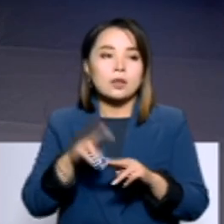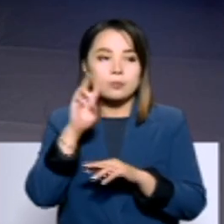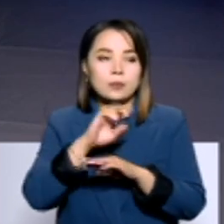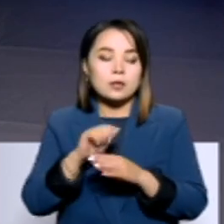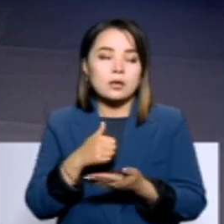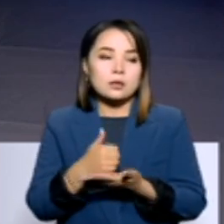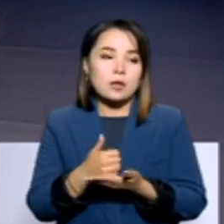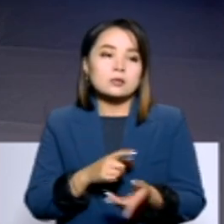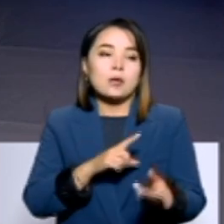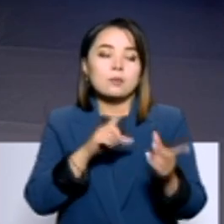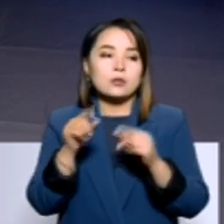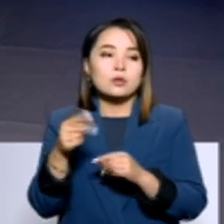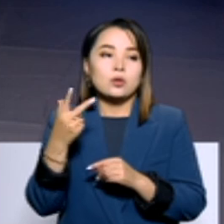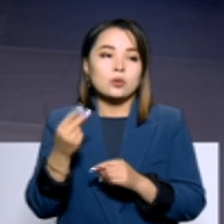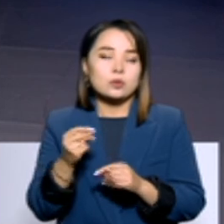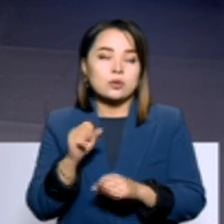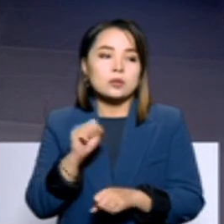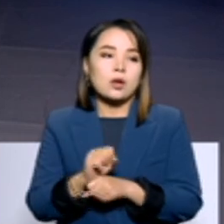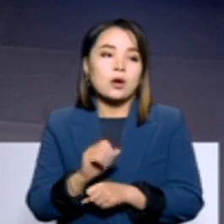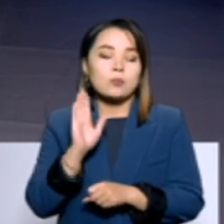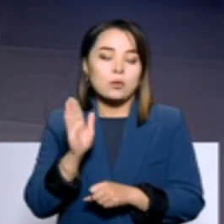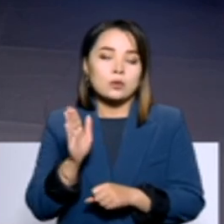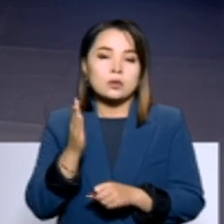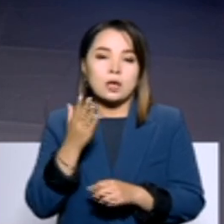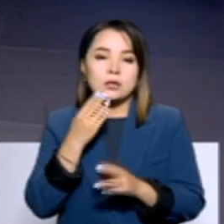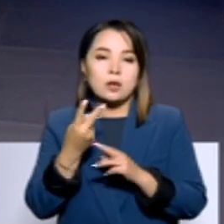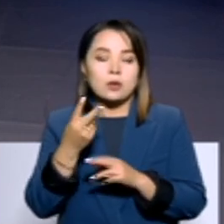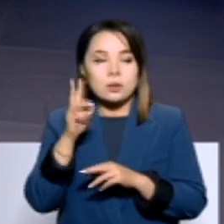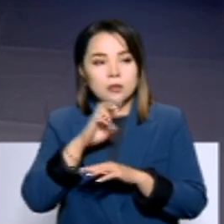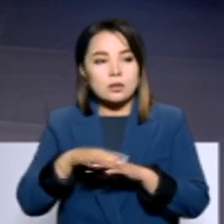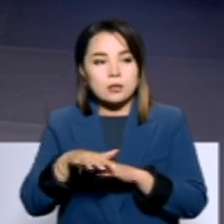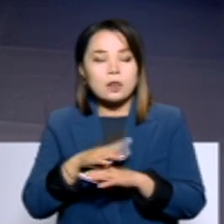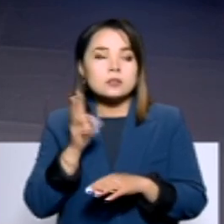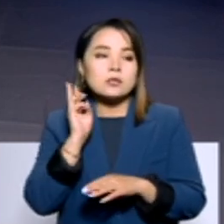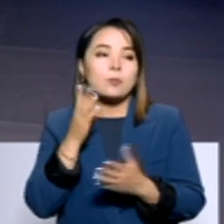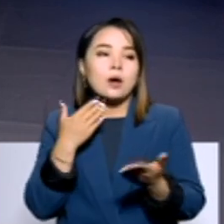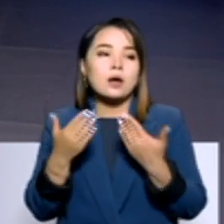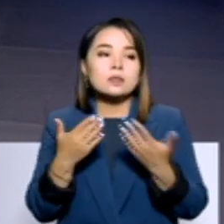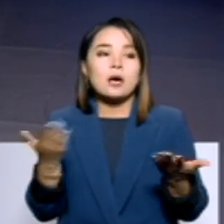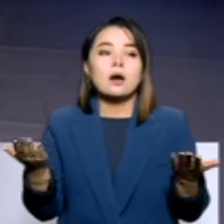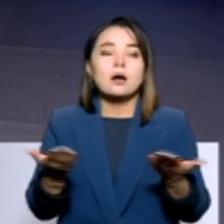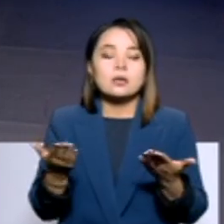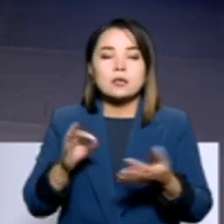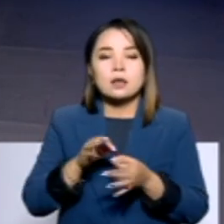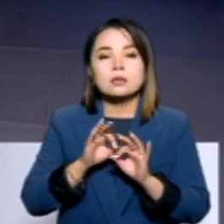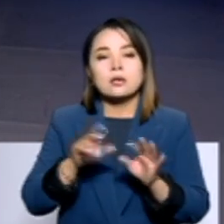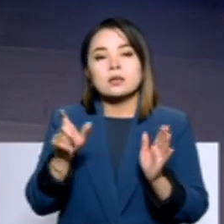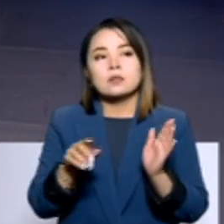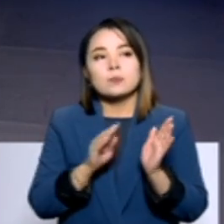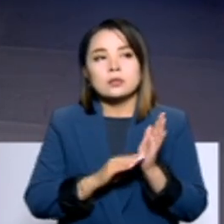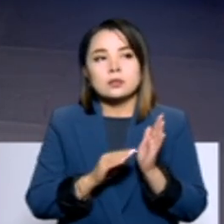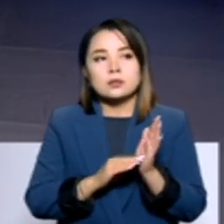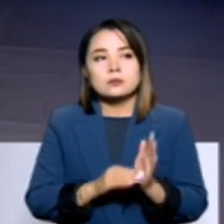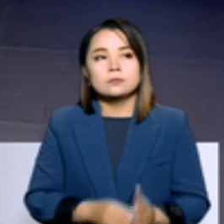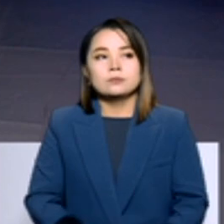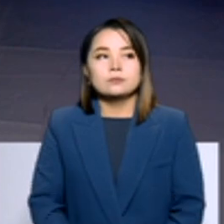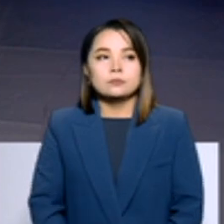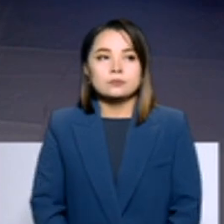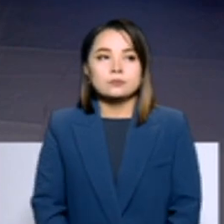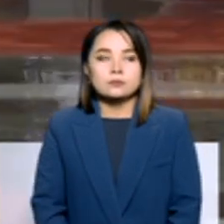мемлекеттік сапармен 3 күнге аялдайды. Қос елдің дипломатиялық қарым-қатынасы қандай? Досжан Маратұлы толықтырады.